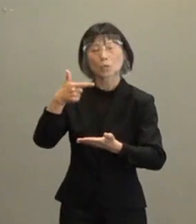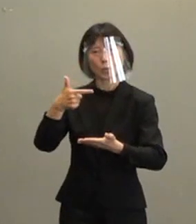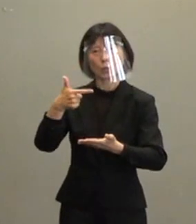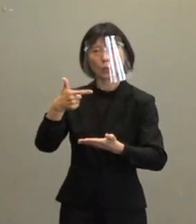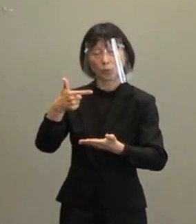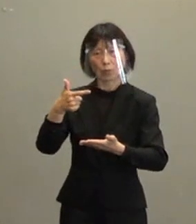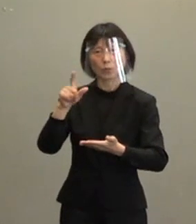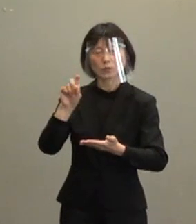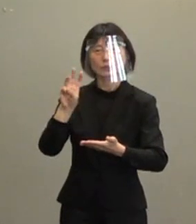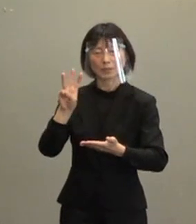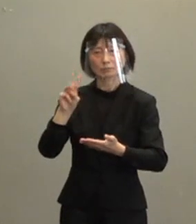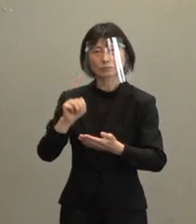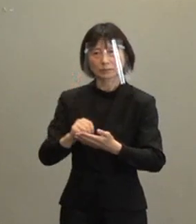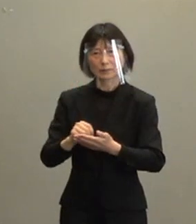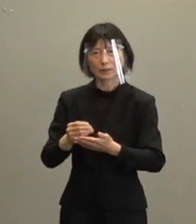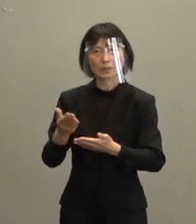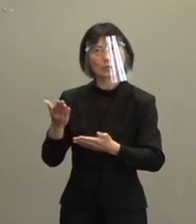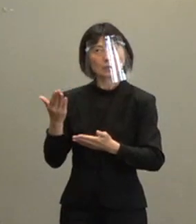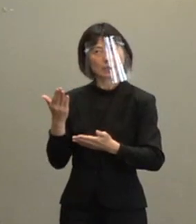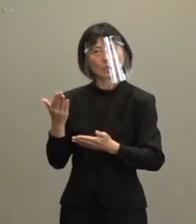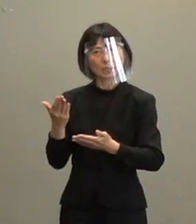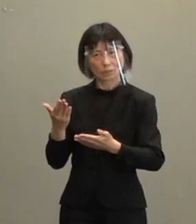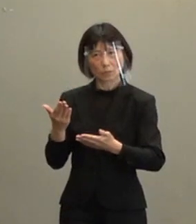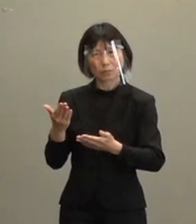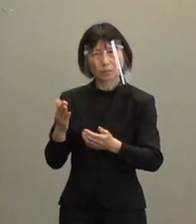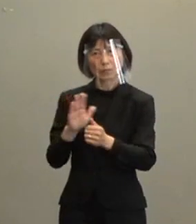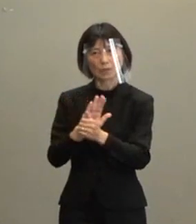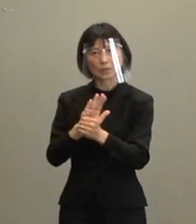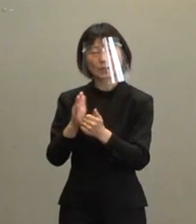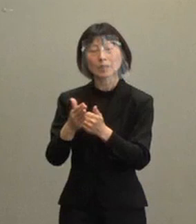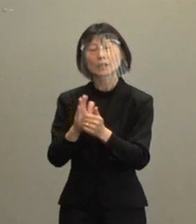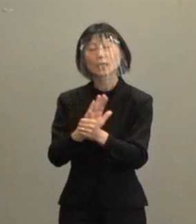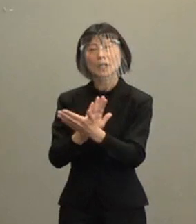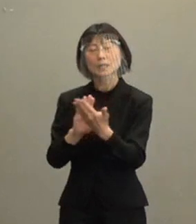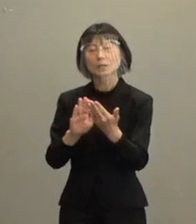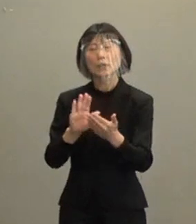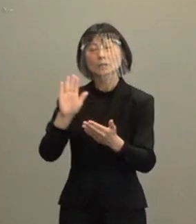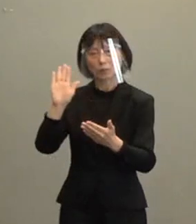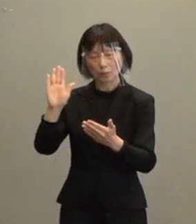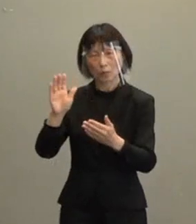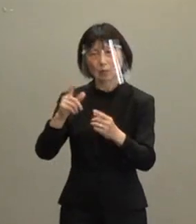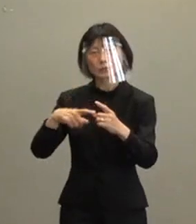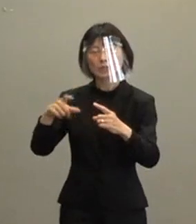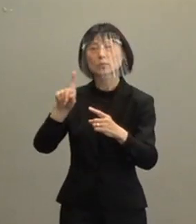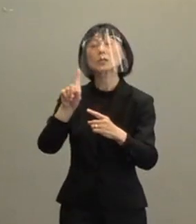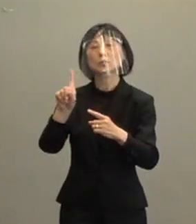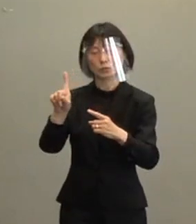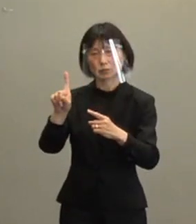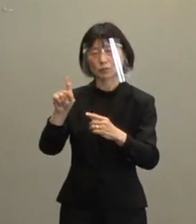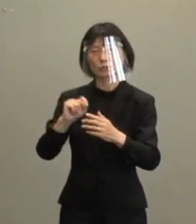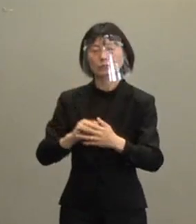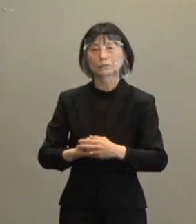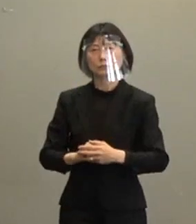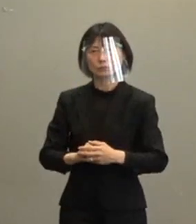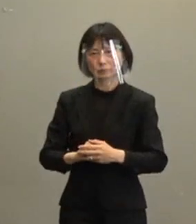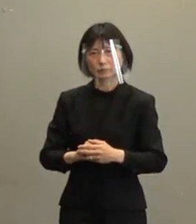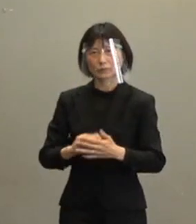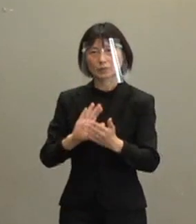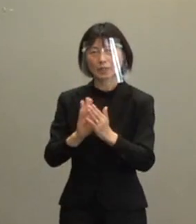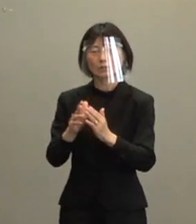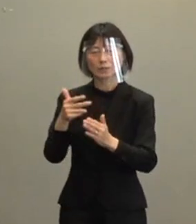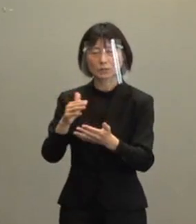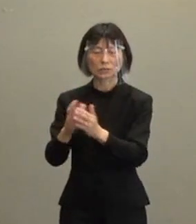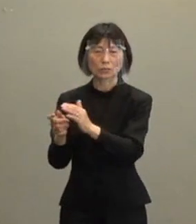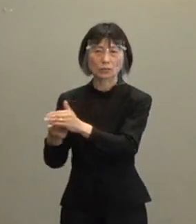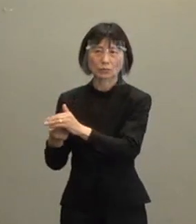13人ということで、前回の記者会見からは1戸提供が増えている状況であります。県と市町村の